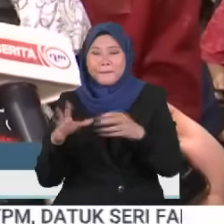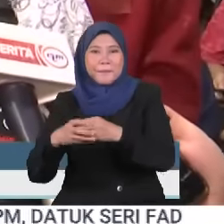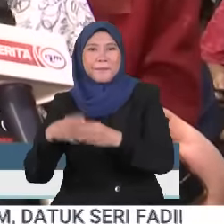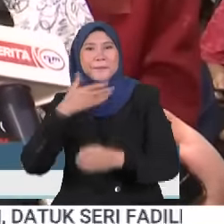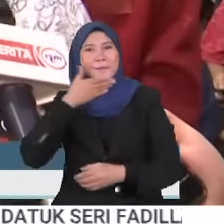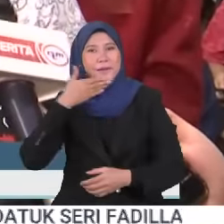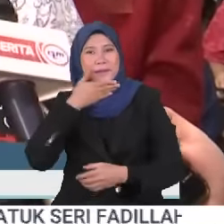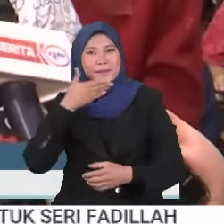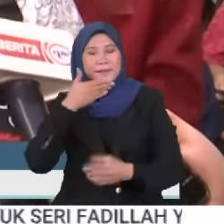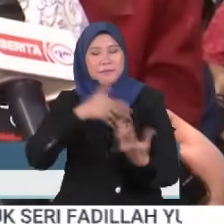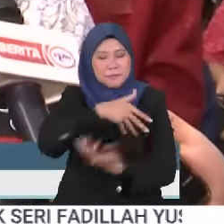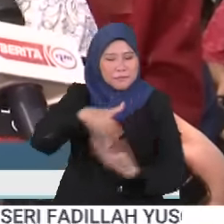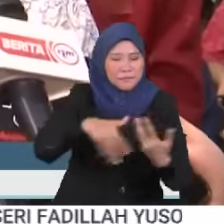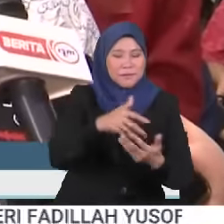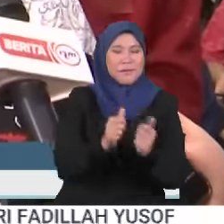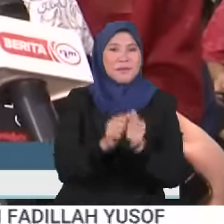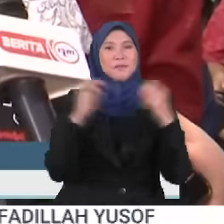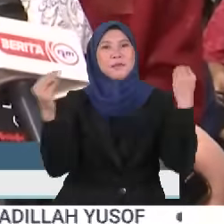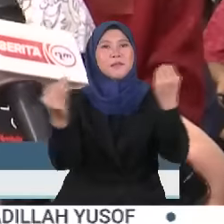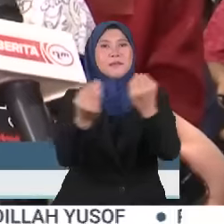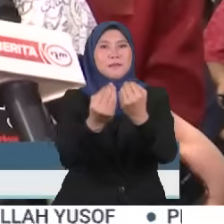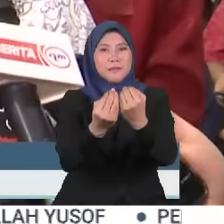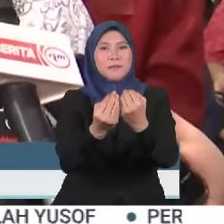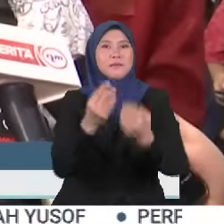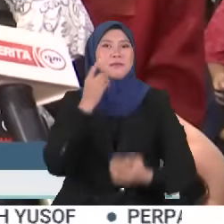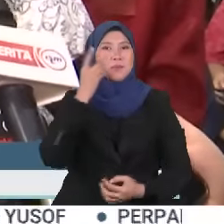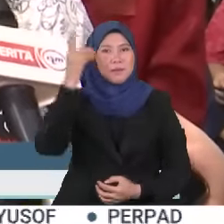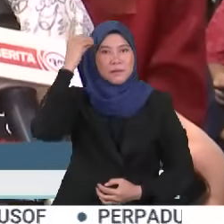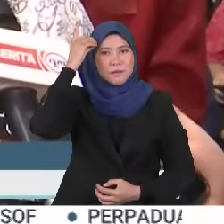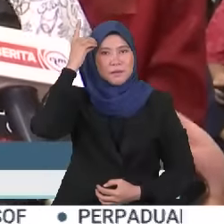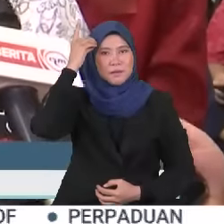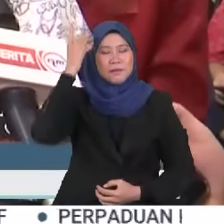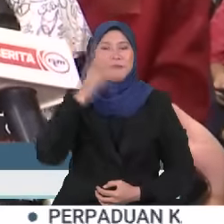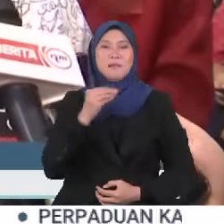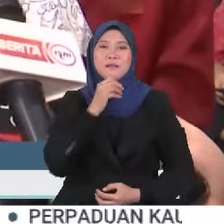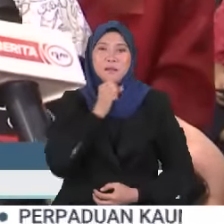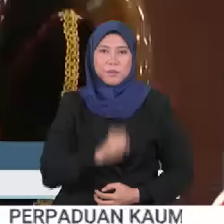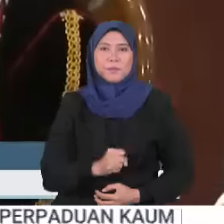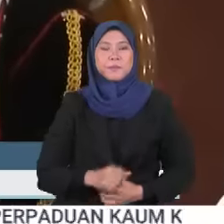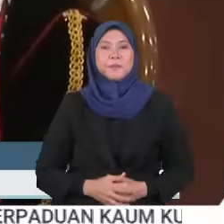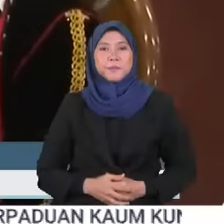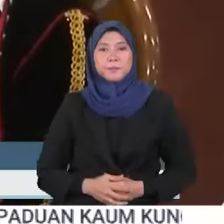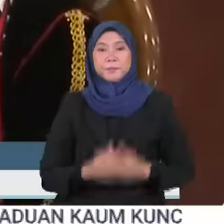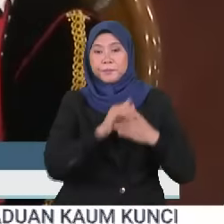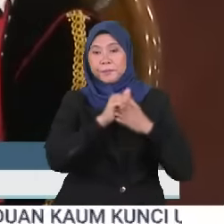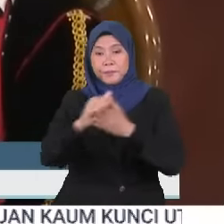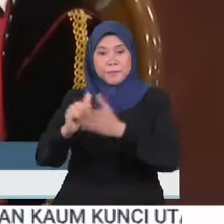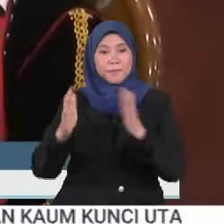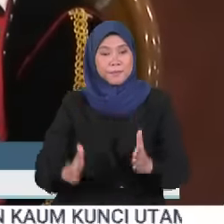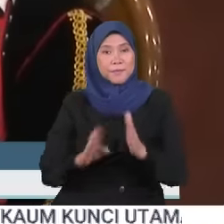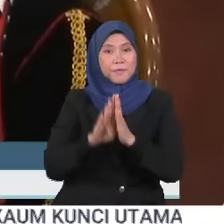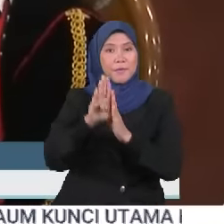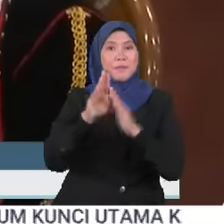dan juga pendekatan kepada masyarakat masyarakat yang dewasa dan yang lebih berumur pemimpin pembangunan